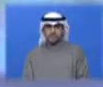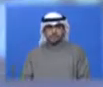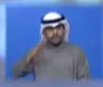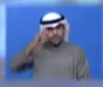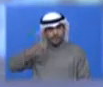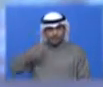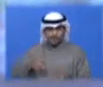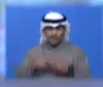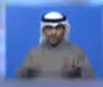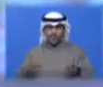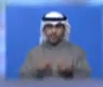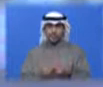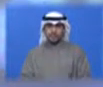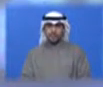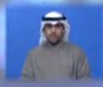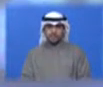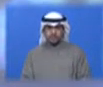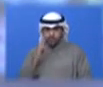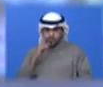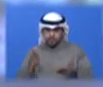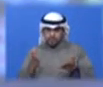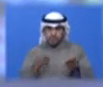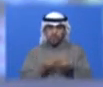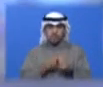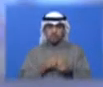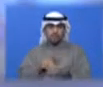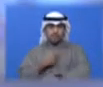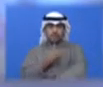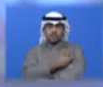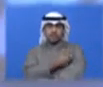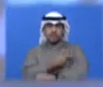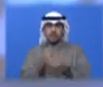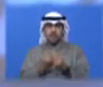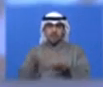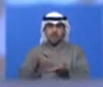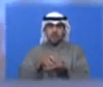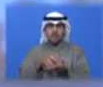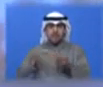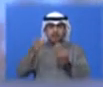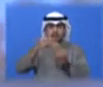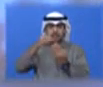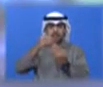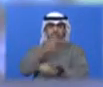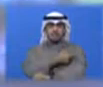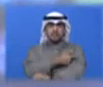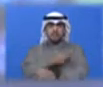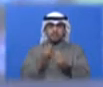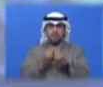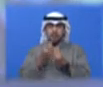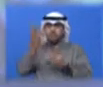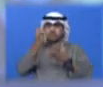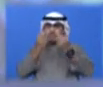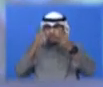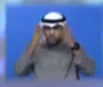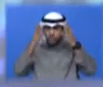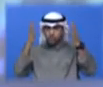أهلا ومرحبا بكم من جديد. استضافت وزارة الصحة ممثلة بإدارة تعزيز الصحة، استضافت خبراء من منظمة